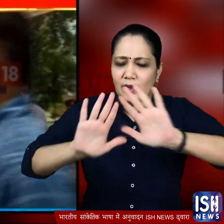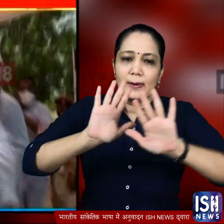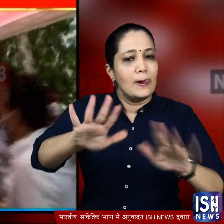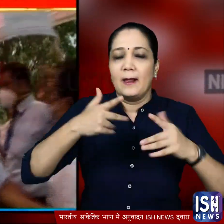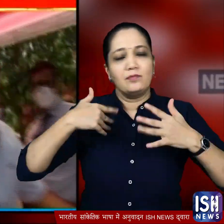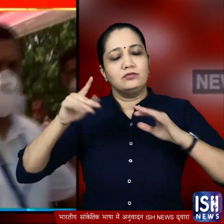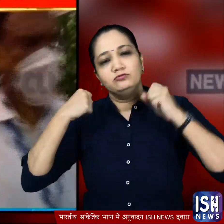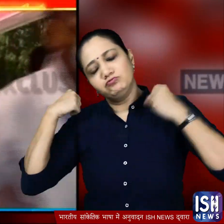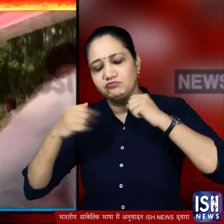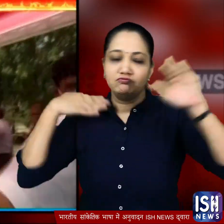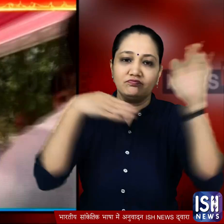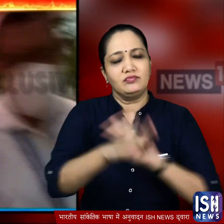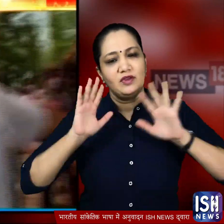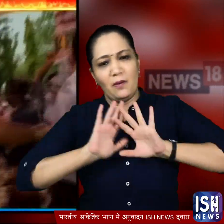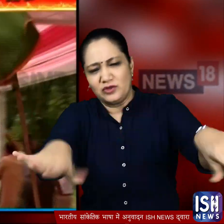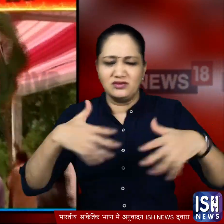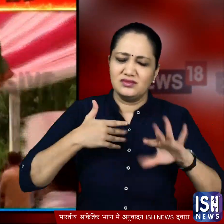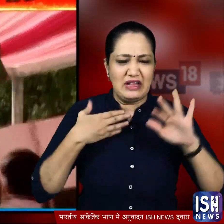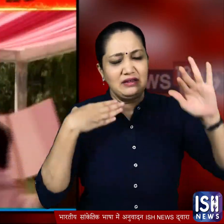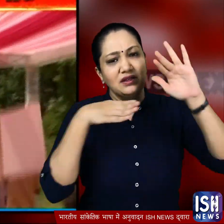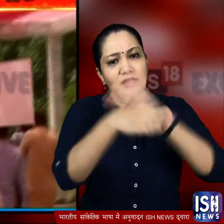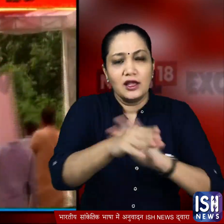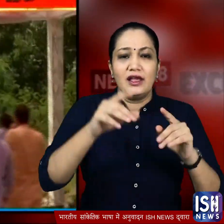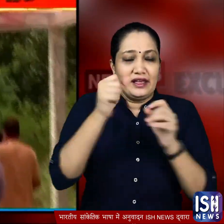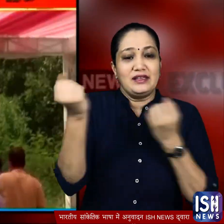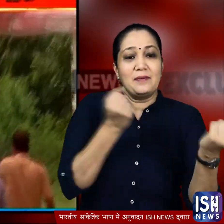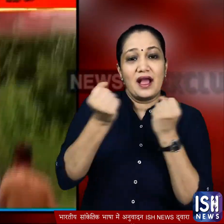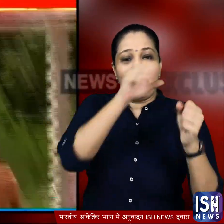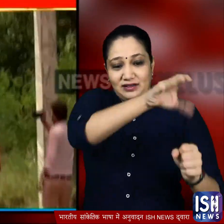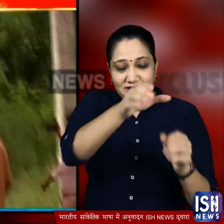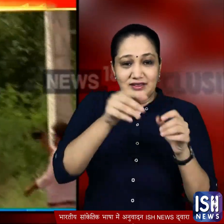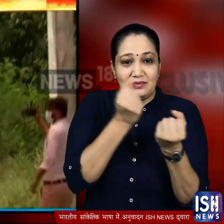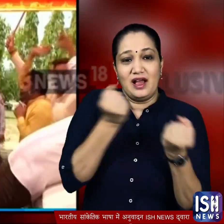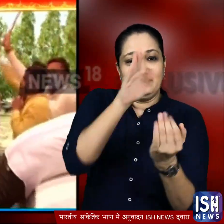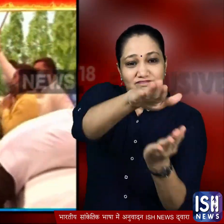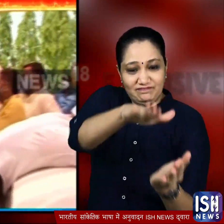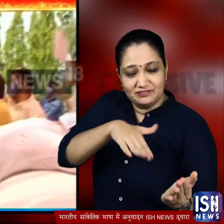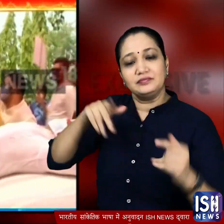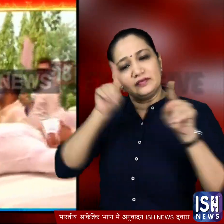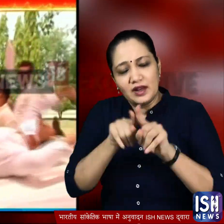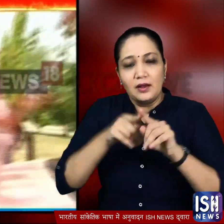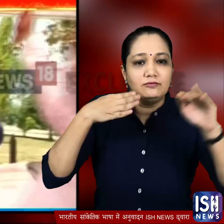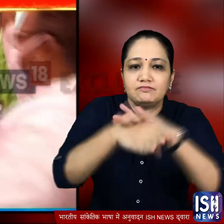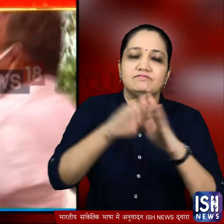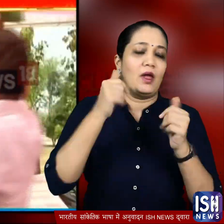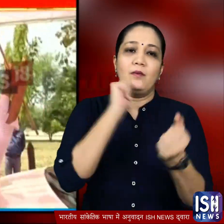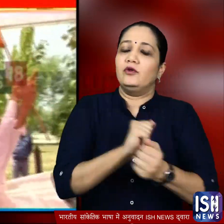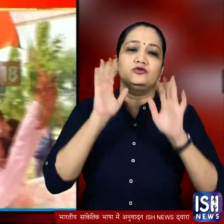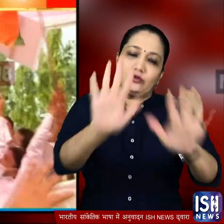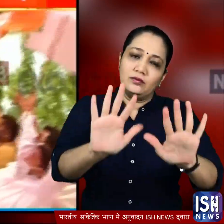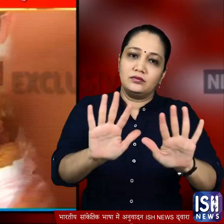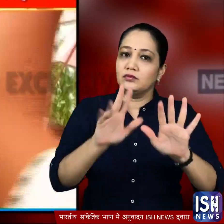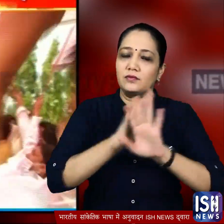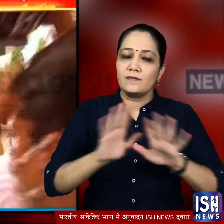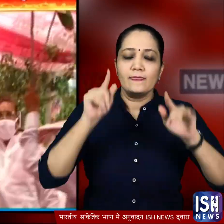उन्हें धकेलकर प्रदर्शनकारी अंदर घुस गए। प्रदर्शनकारी डिप्टी सीएम के काफिले की गाड़ियों तक पहुंच गए, लेकिन इसके आगे जाने से उन्हें पुलिस